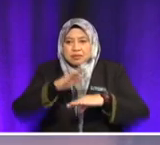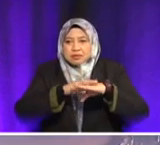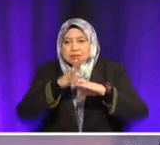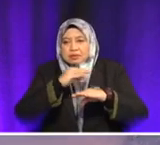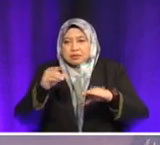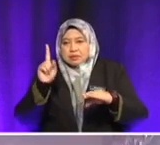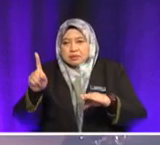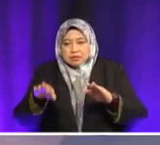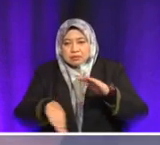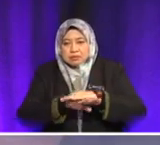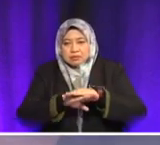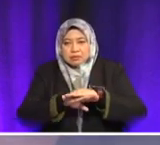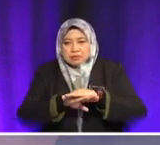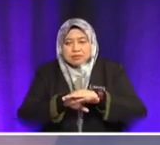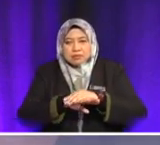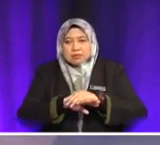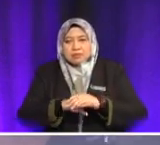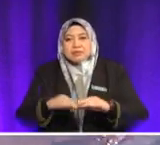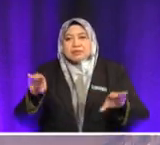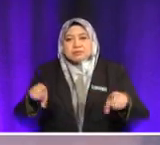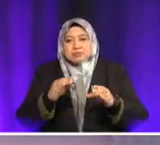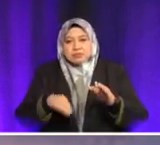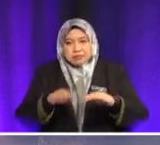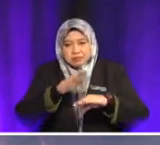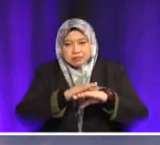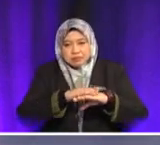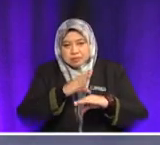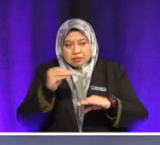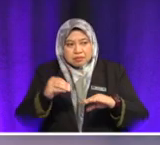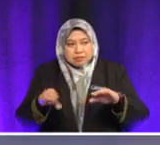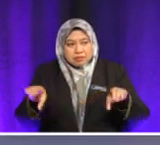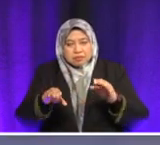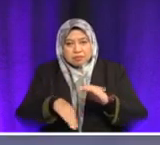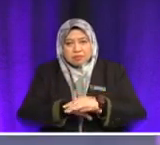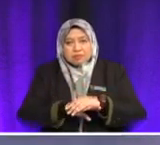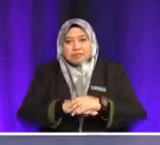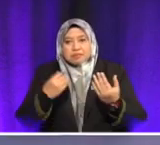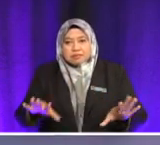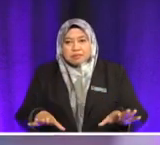saya bawa atas dan juga buat bawah kawan-kawan buat di bawah oke